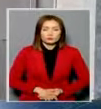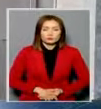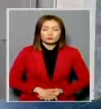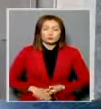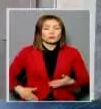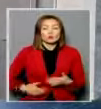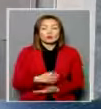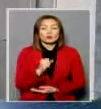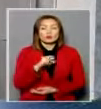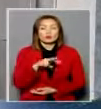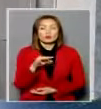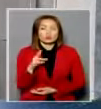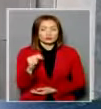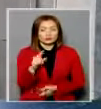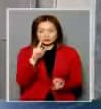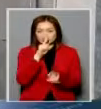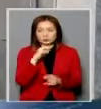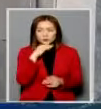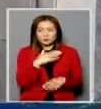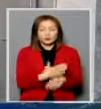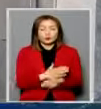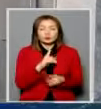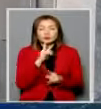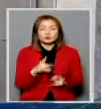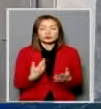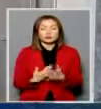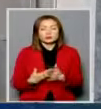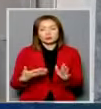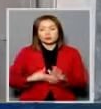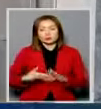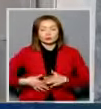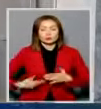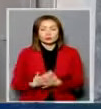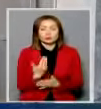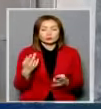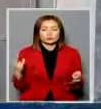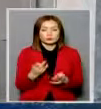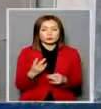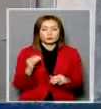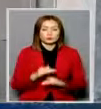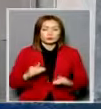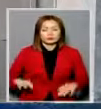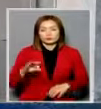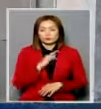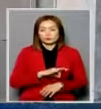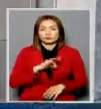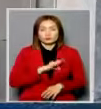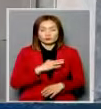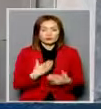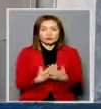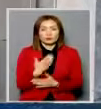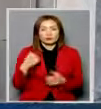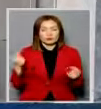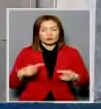В новой азбуке много особенностей. Главной особенностью является изучение нового аппарата, который делает возможным использование